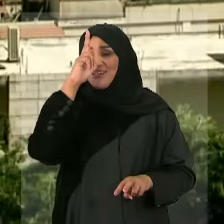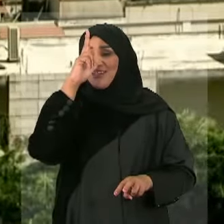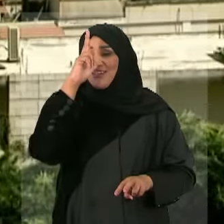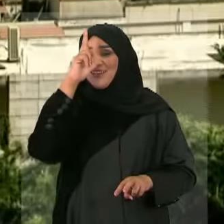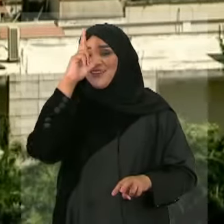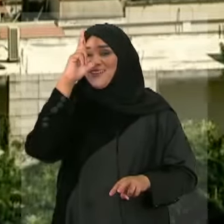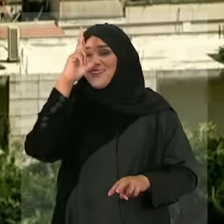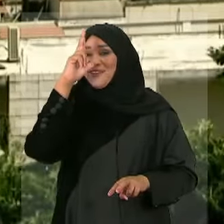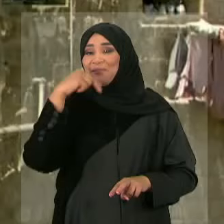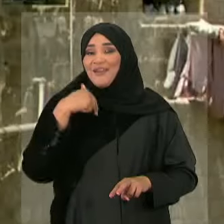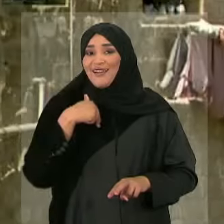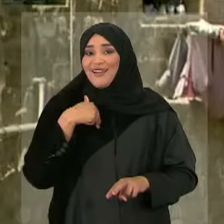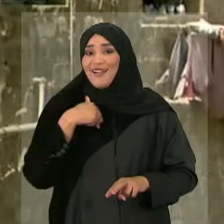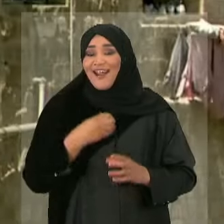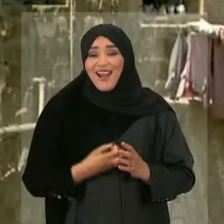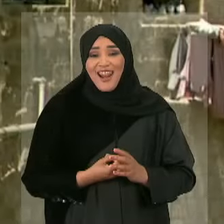والخل،